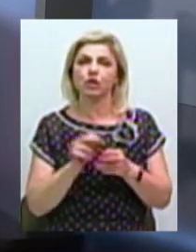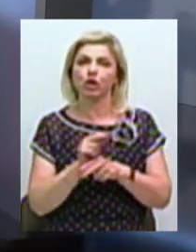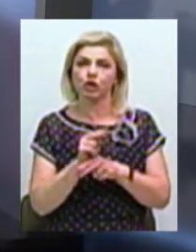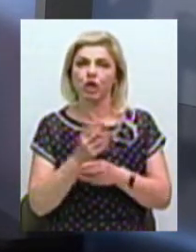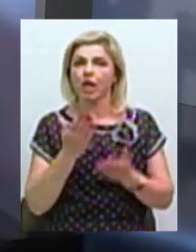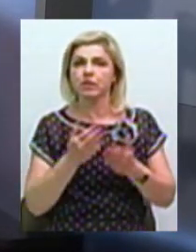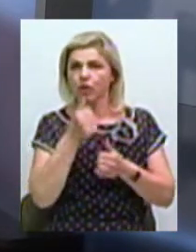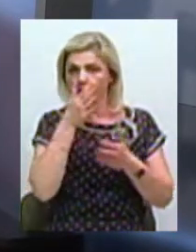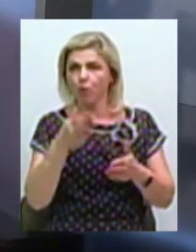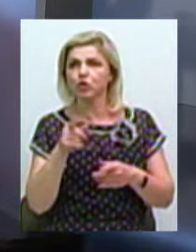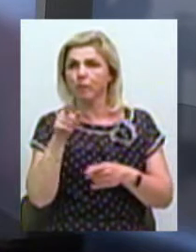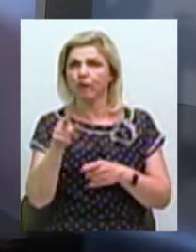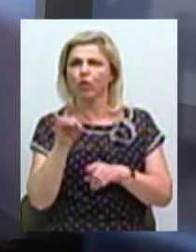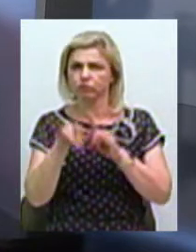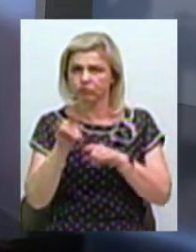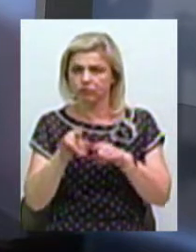до нього, ну,